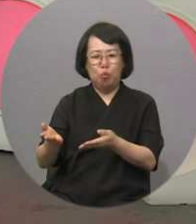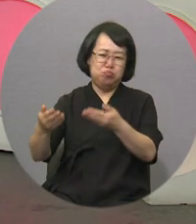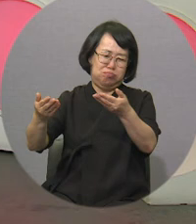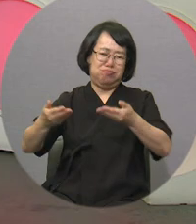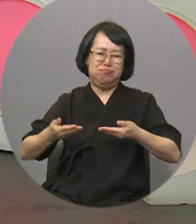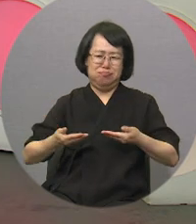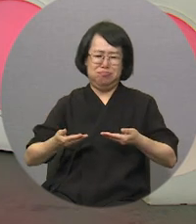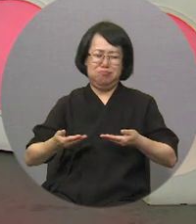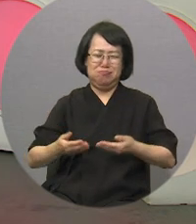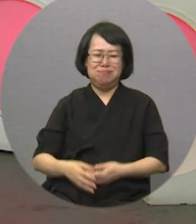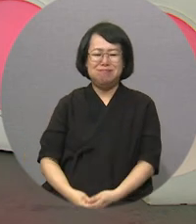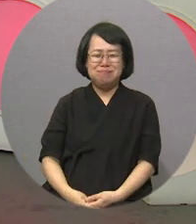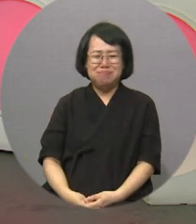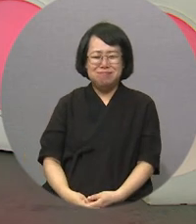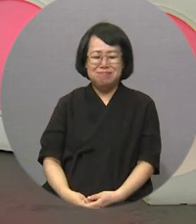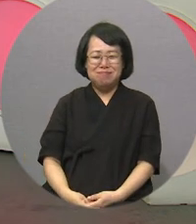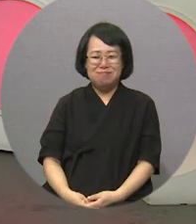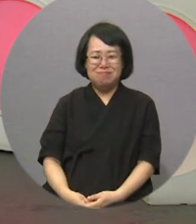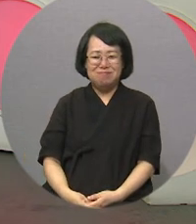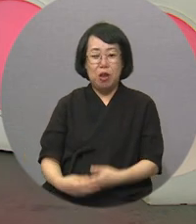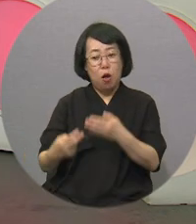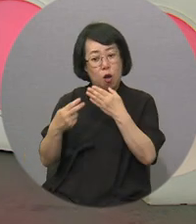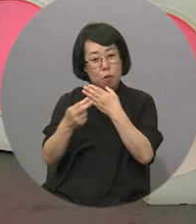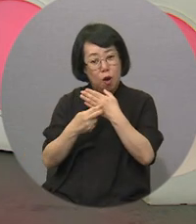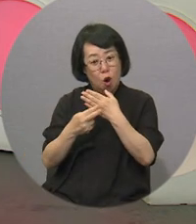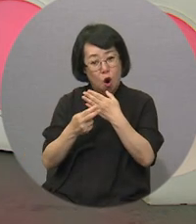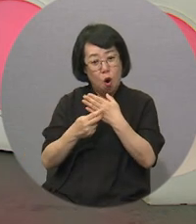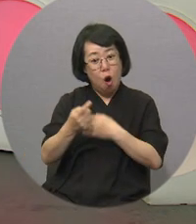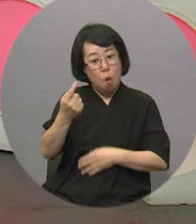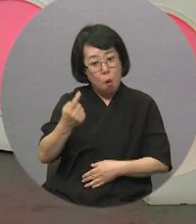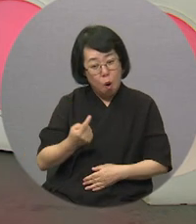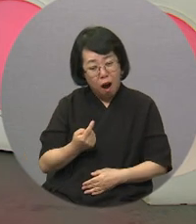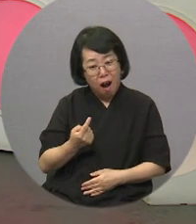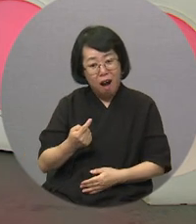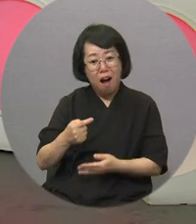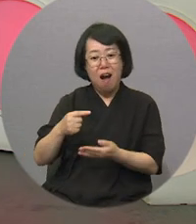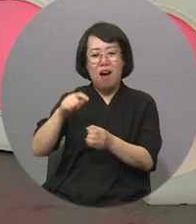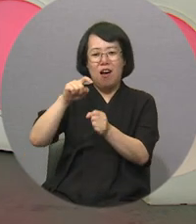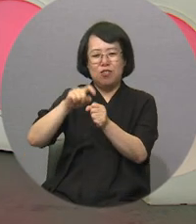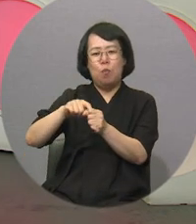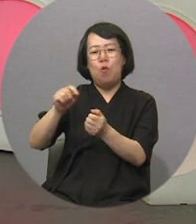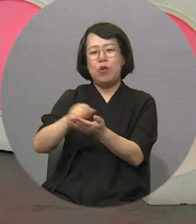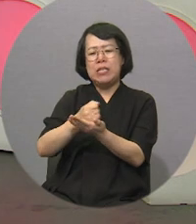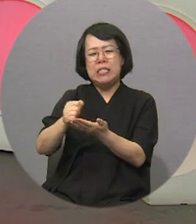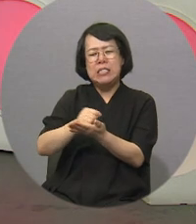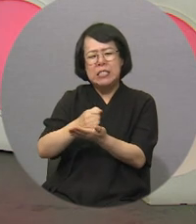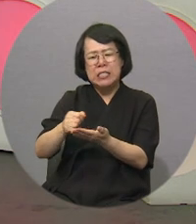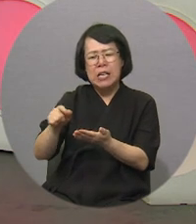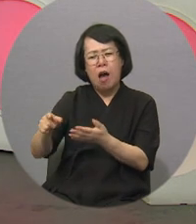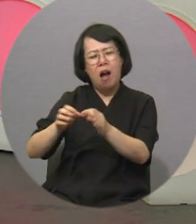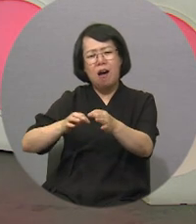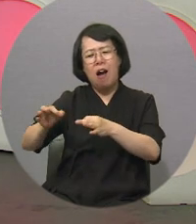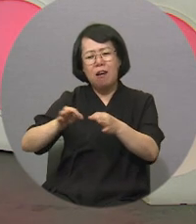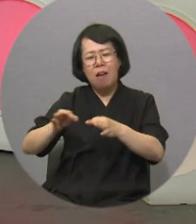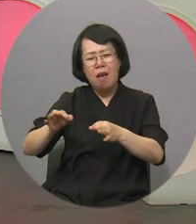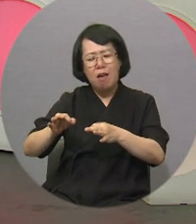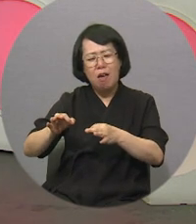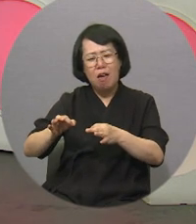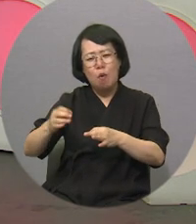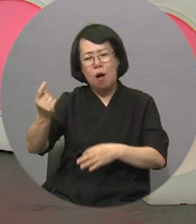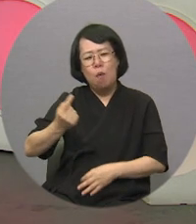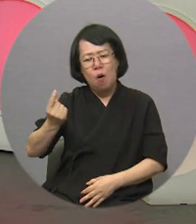못하더라고요. 병원에 올 적마다 떡볶이 집을 찾은 할머니가 저처럼 떡볶이를 좋아하는 줄